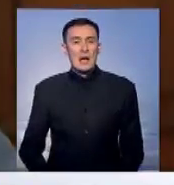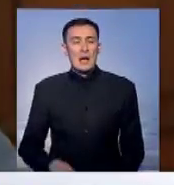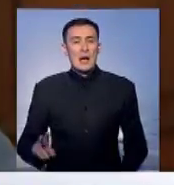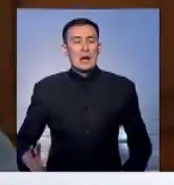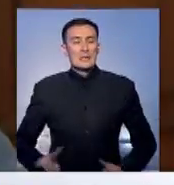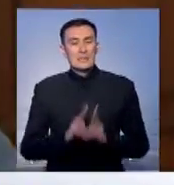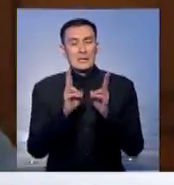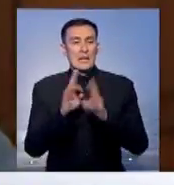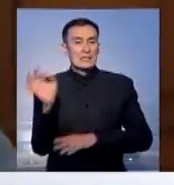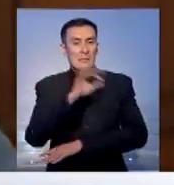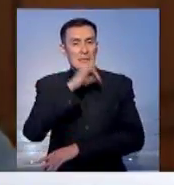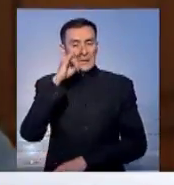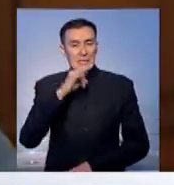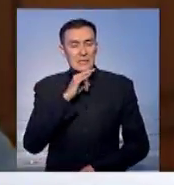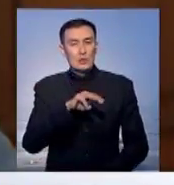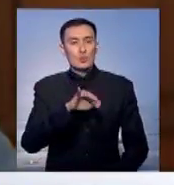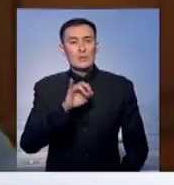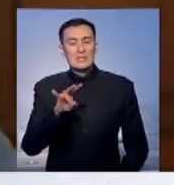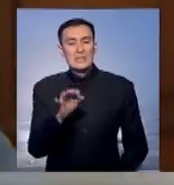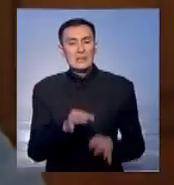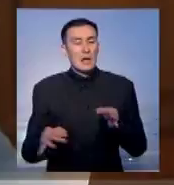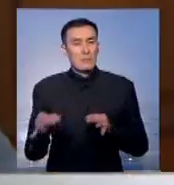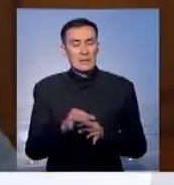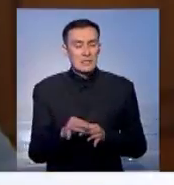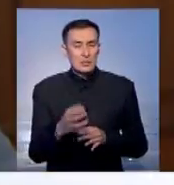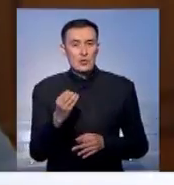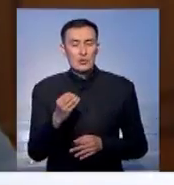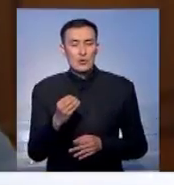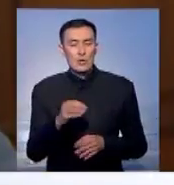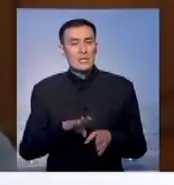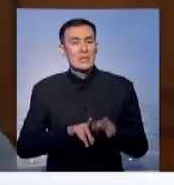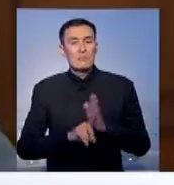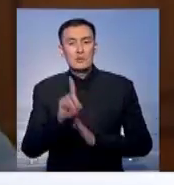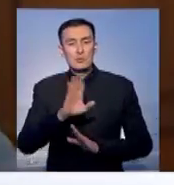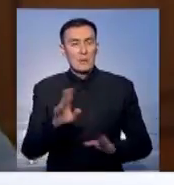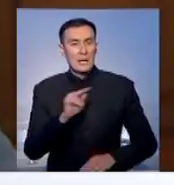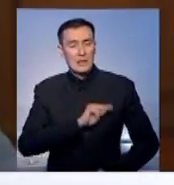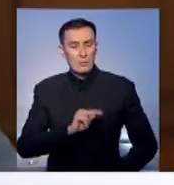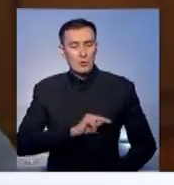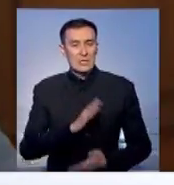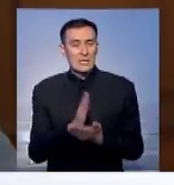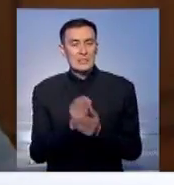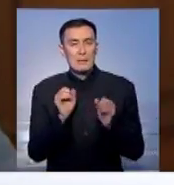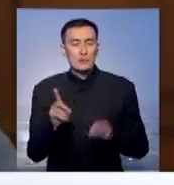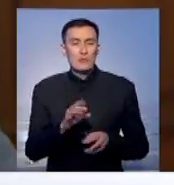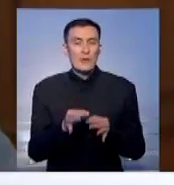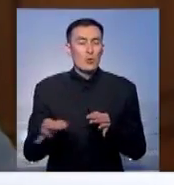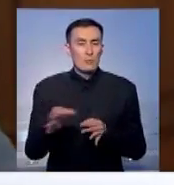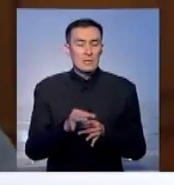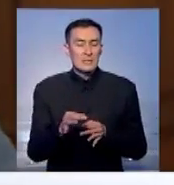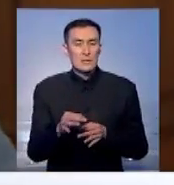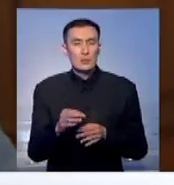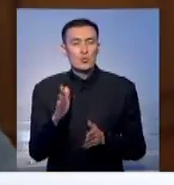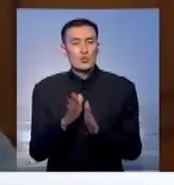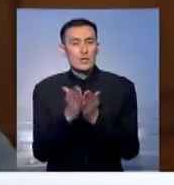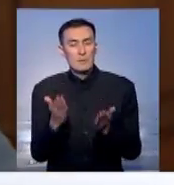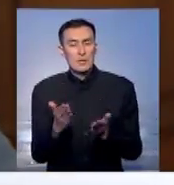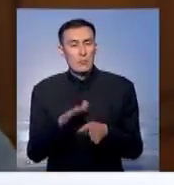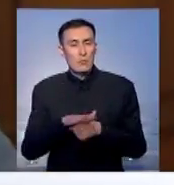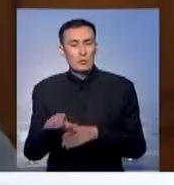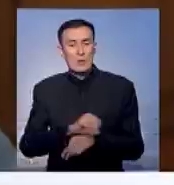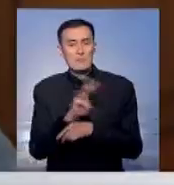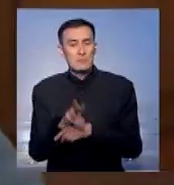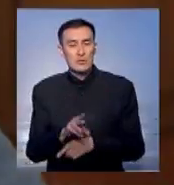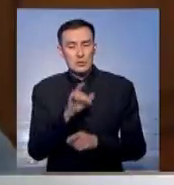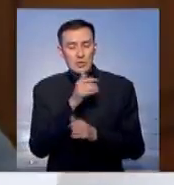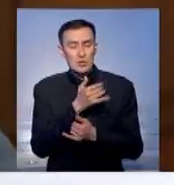районы Западно-Казахстанской и Туркестанской областей здесь еще не приступили к работе. Есть риск, что в эти регионы учебники могут не дойти до